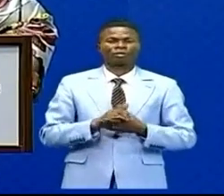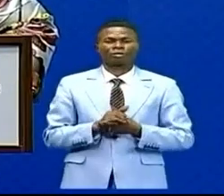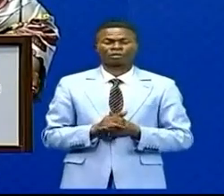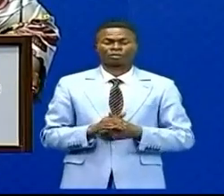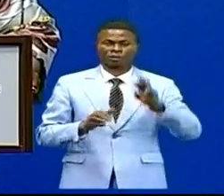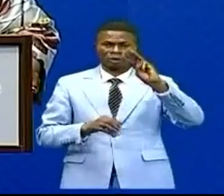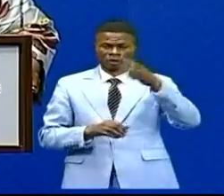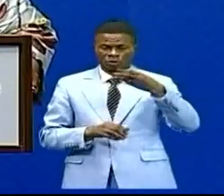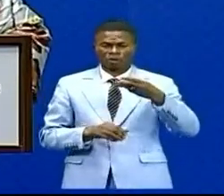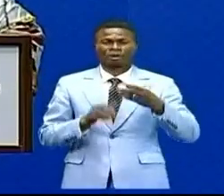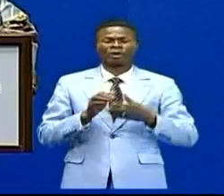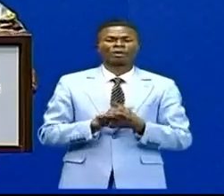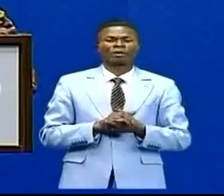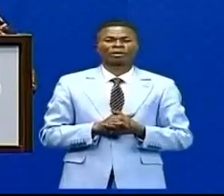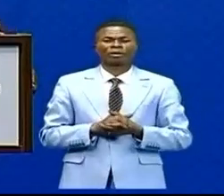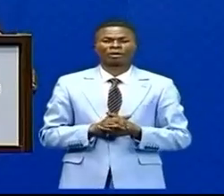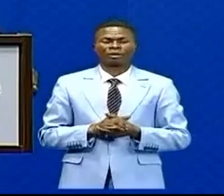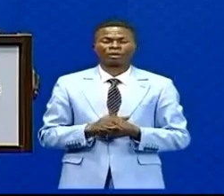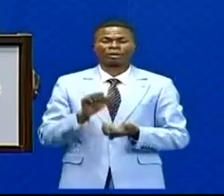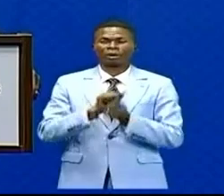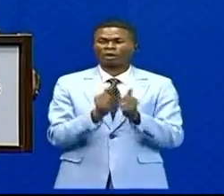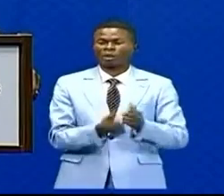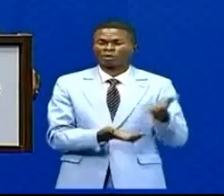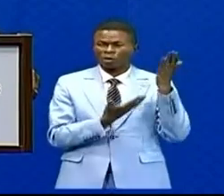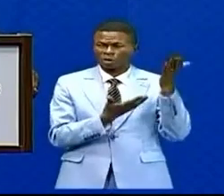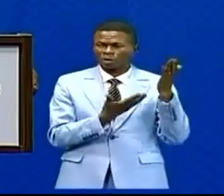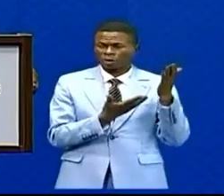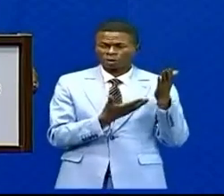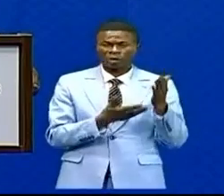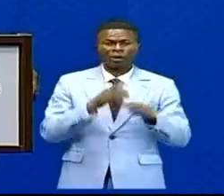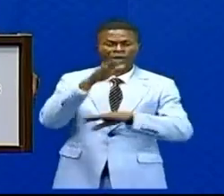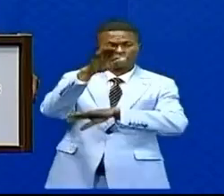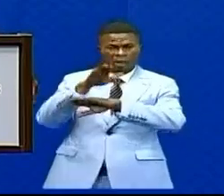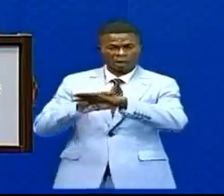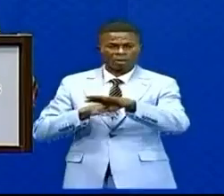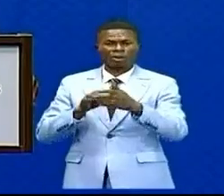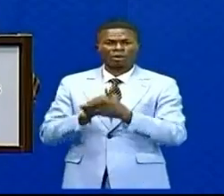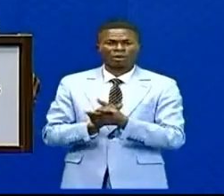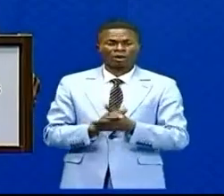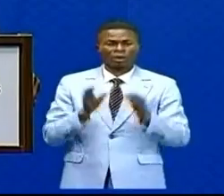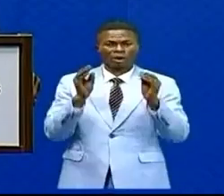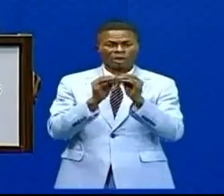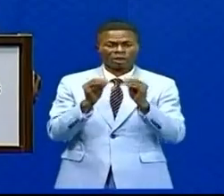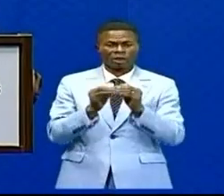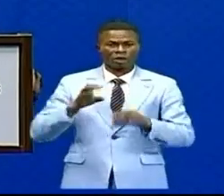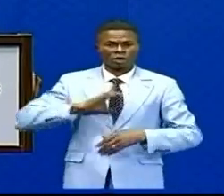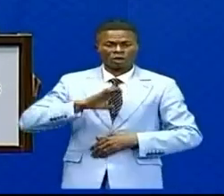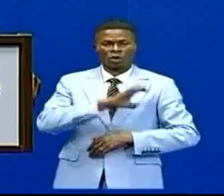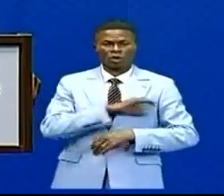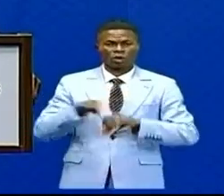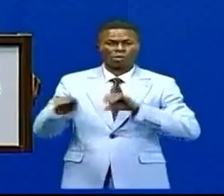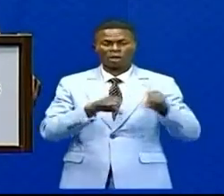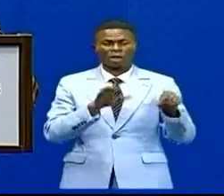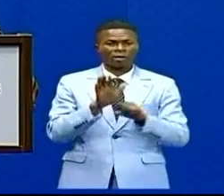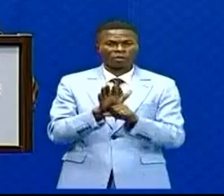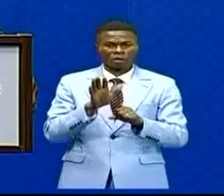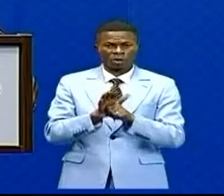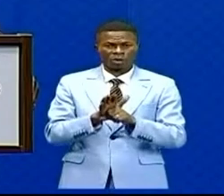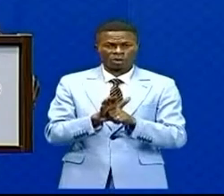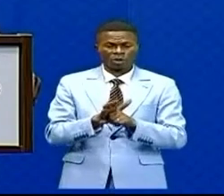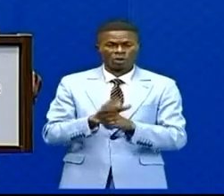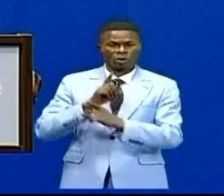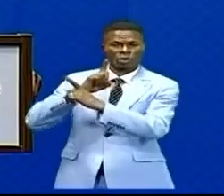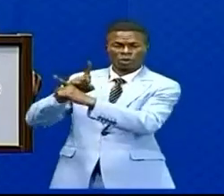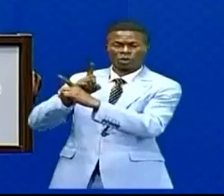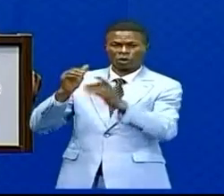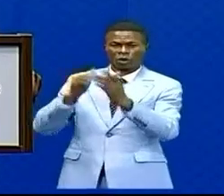3. De la nécessité de la convocation de la réunion du comité multisectoriel de la riposte